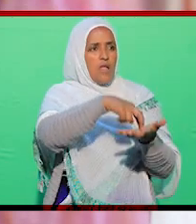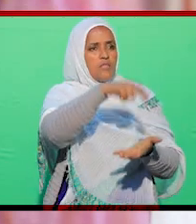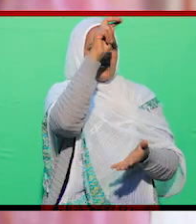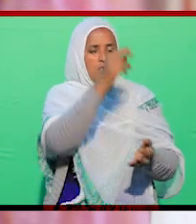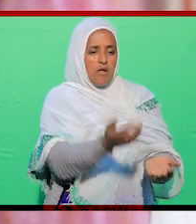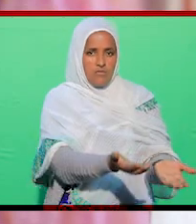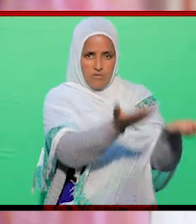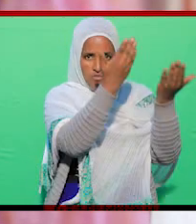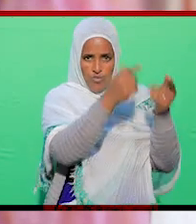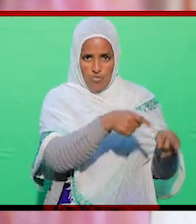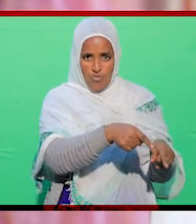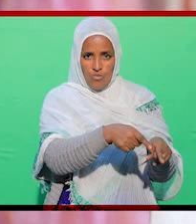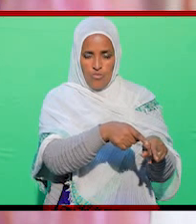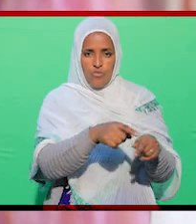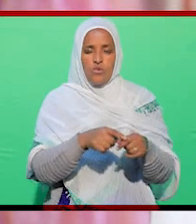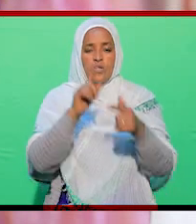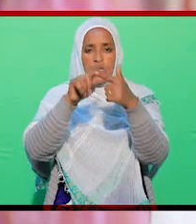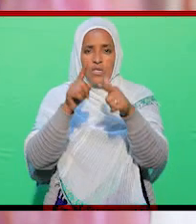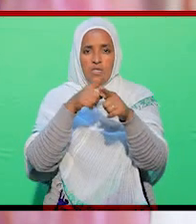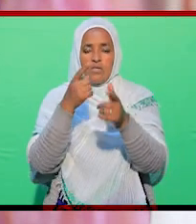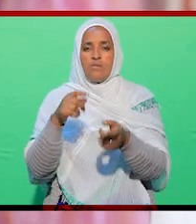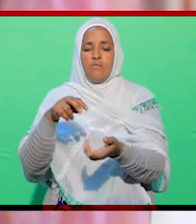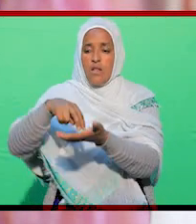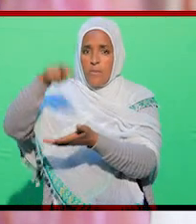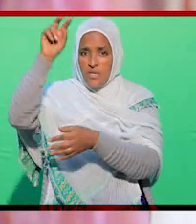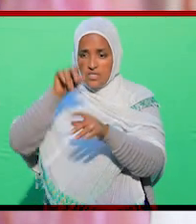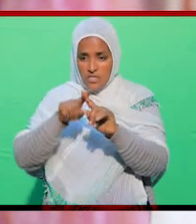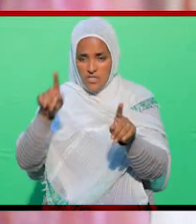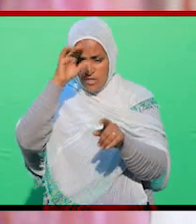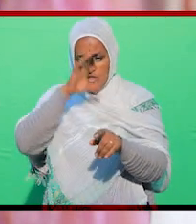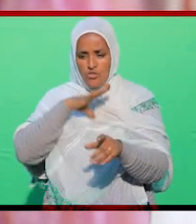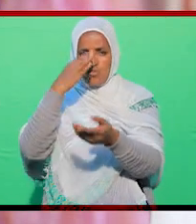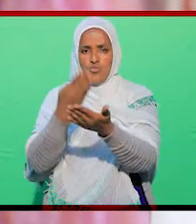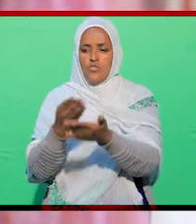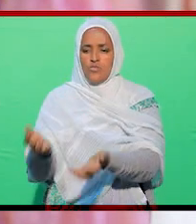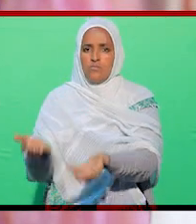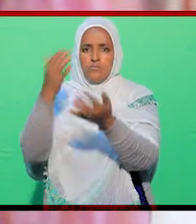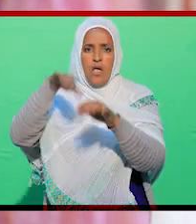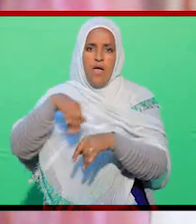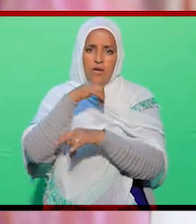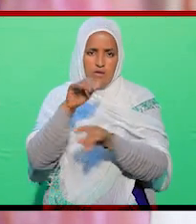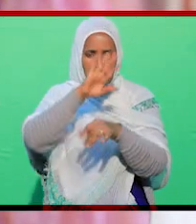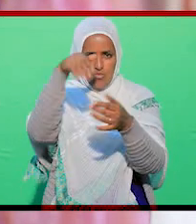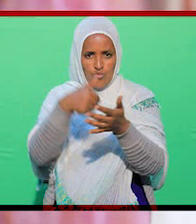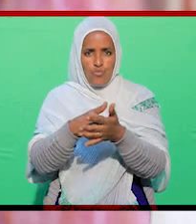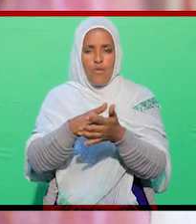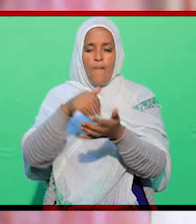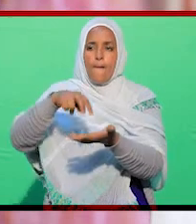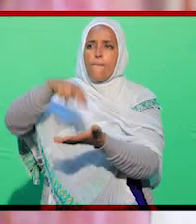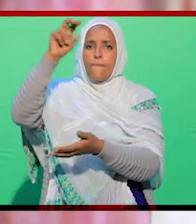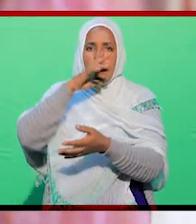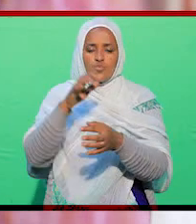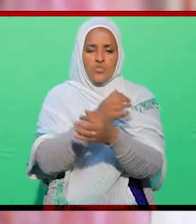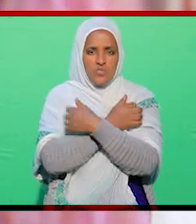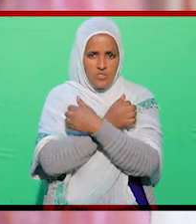የሐሳር የውርደት የመከራ ትንሣኤን ይነሳሉ። እንግዲህ ለመነሳት ግን የሰው ልጅ ነውና ሳይነሳ